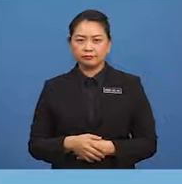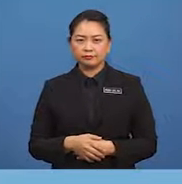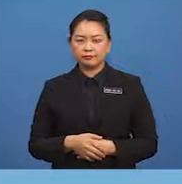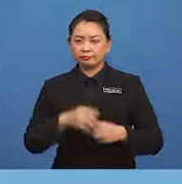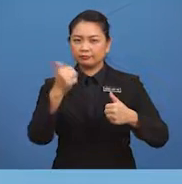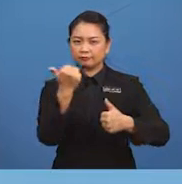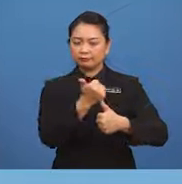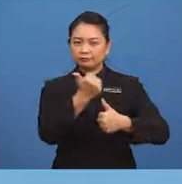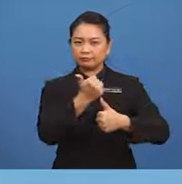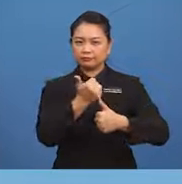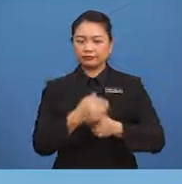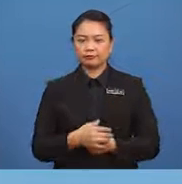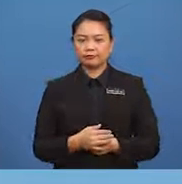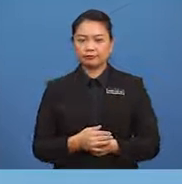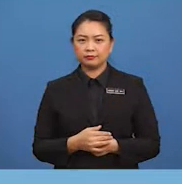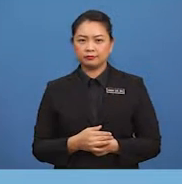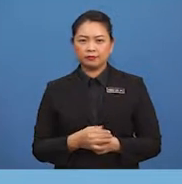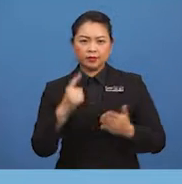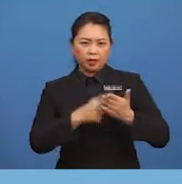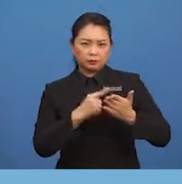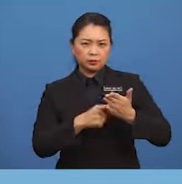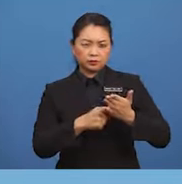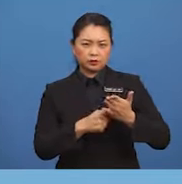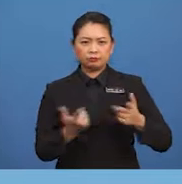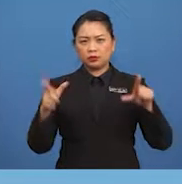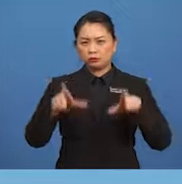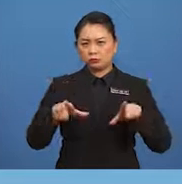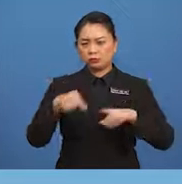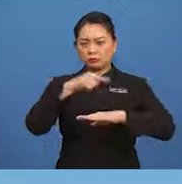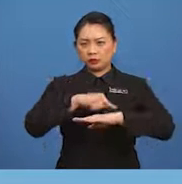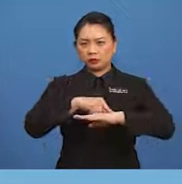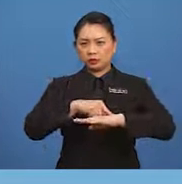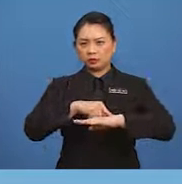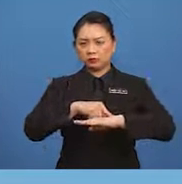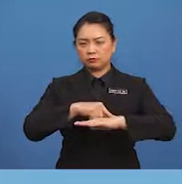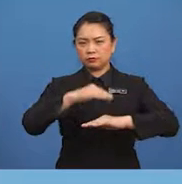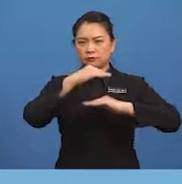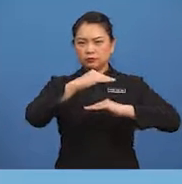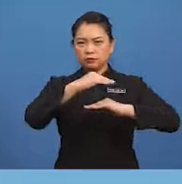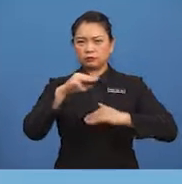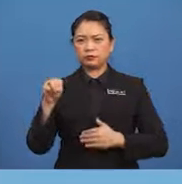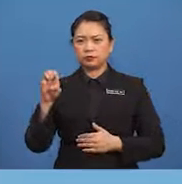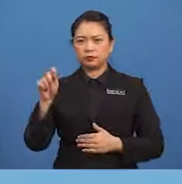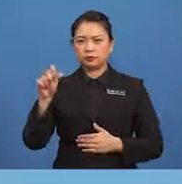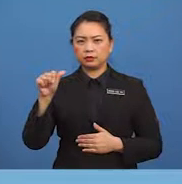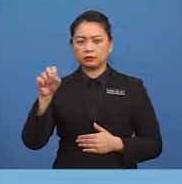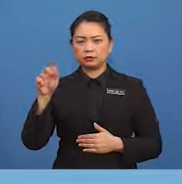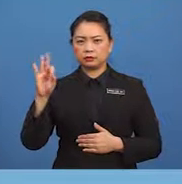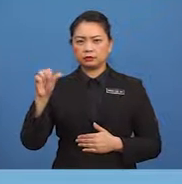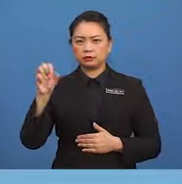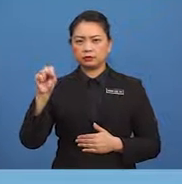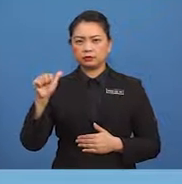Soalan yang pertama, apakah yang berlaku semasa peringkat metafasa